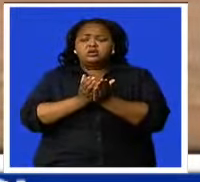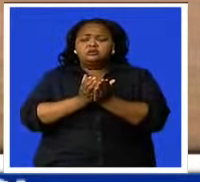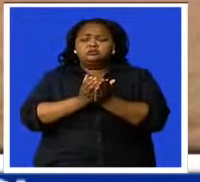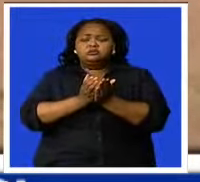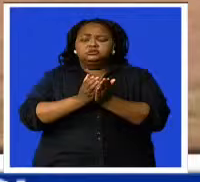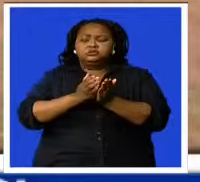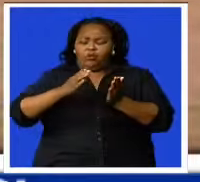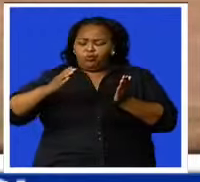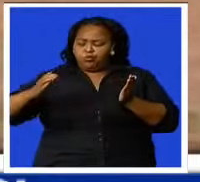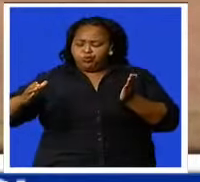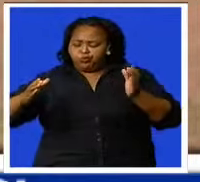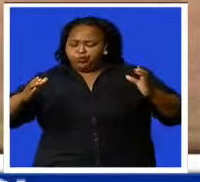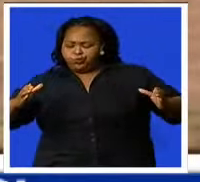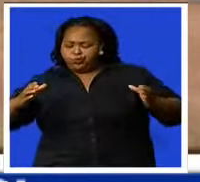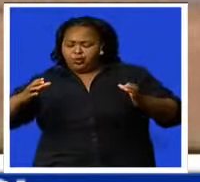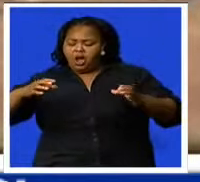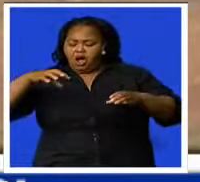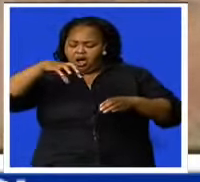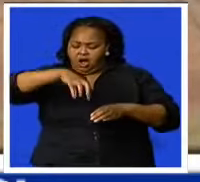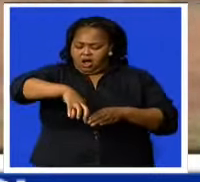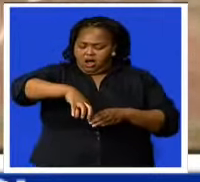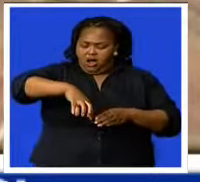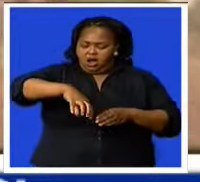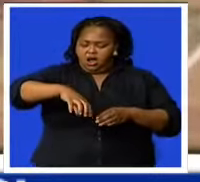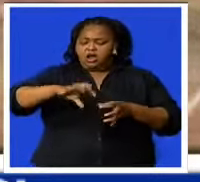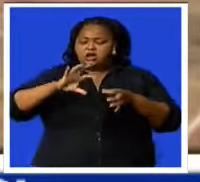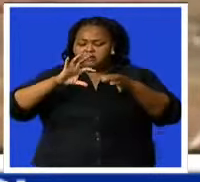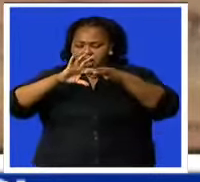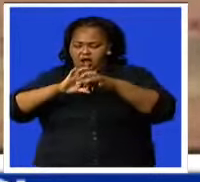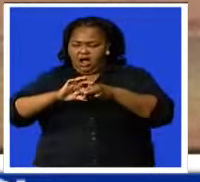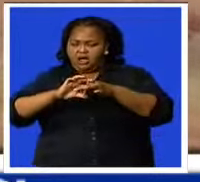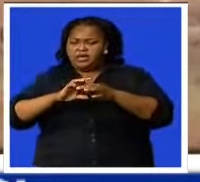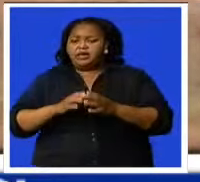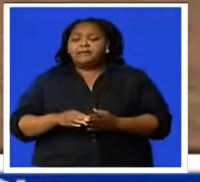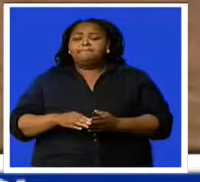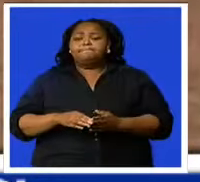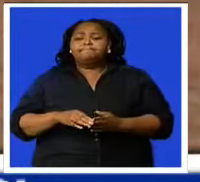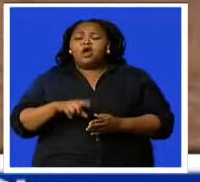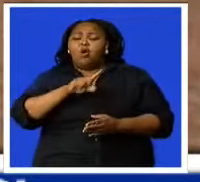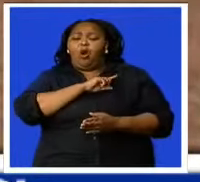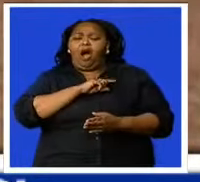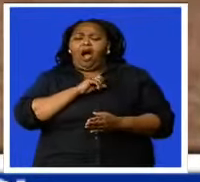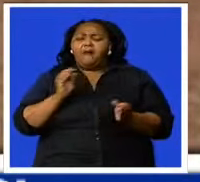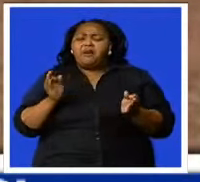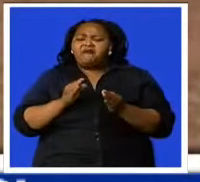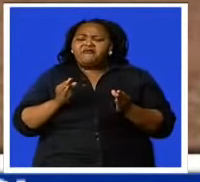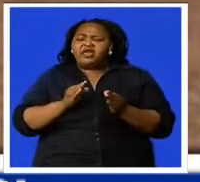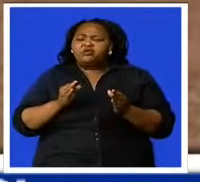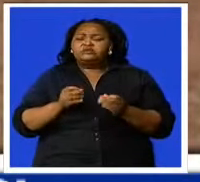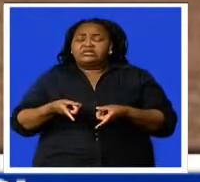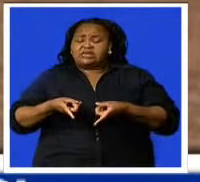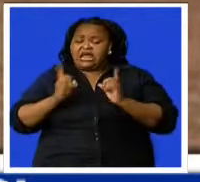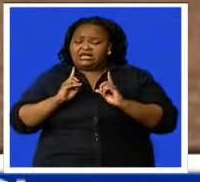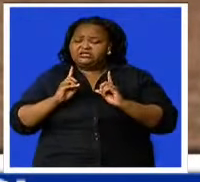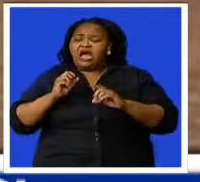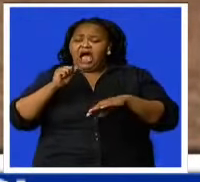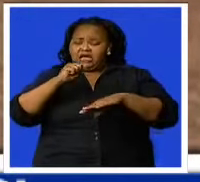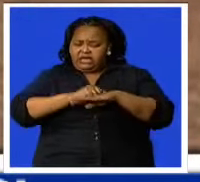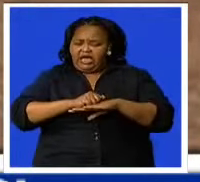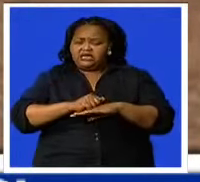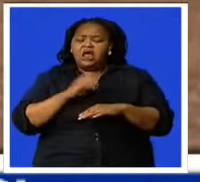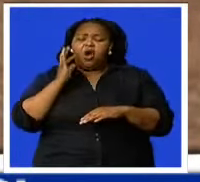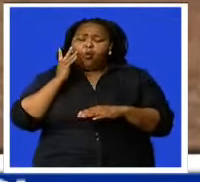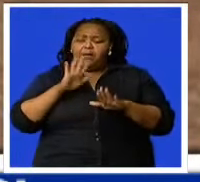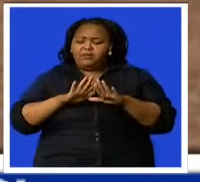maloli emoba sikhathi lesinyendi lo ungadala tingodi kubanifana sebashuba umoba lowile emgwaqweni.